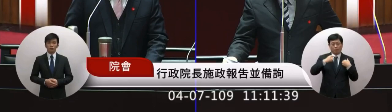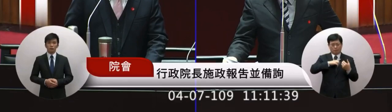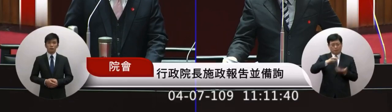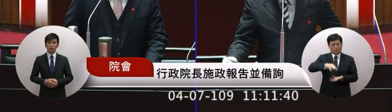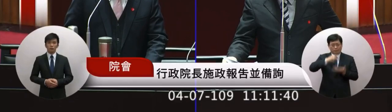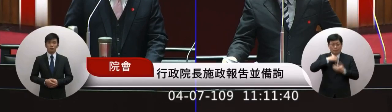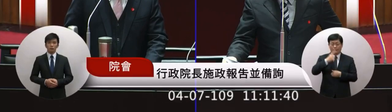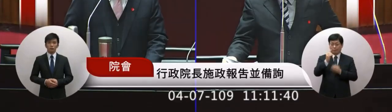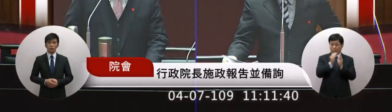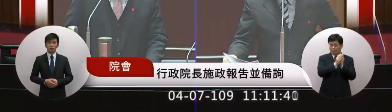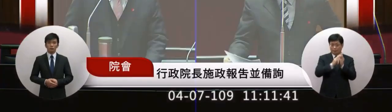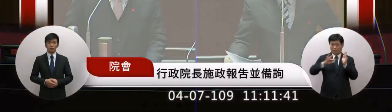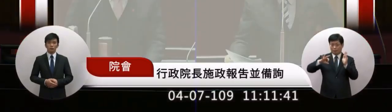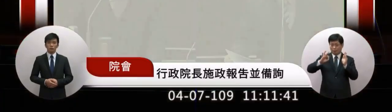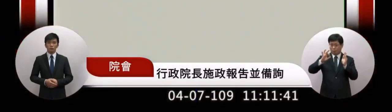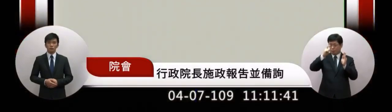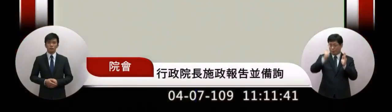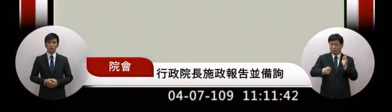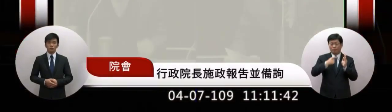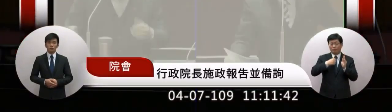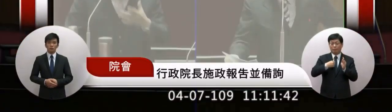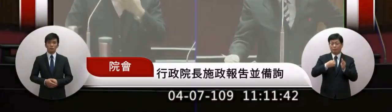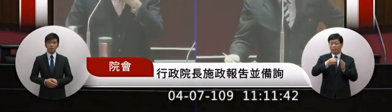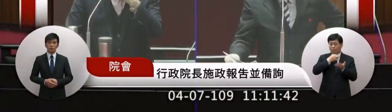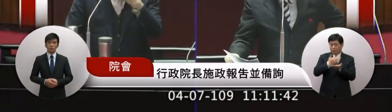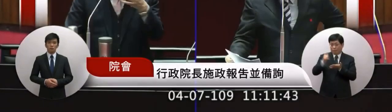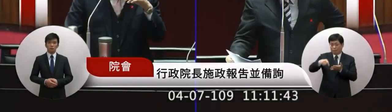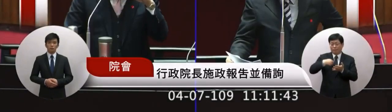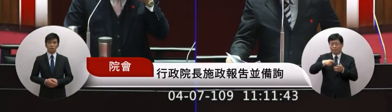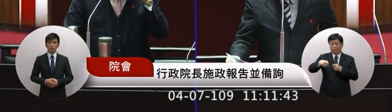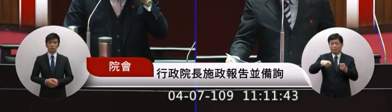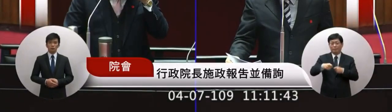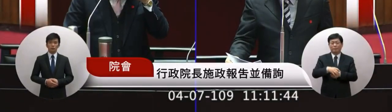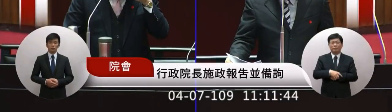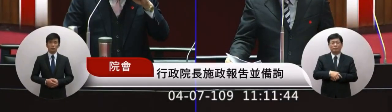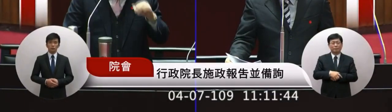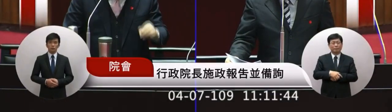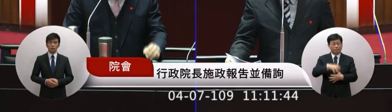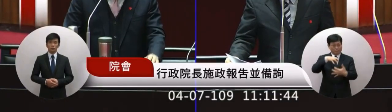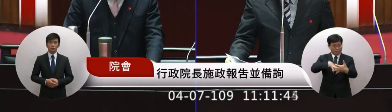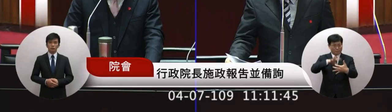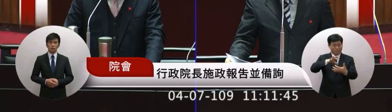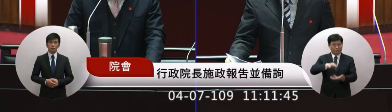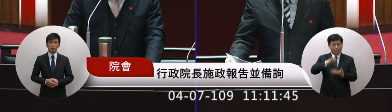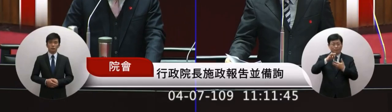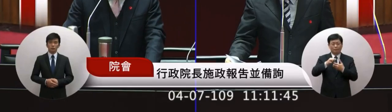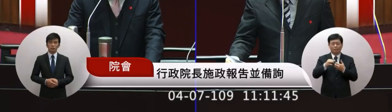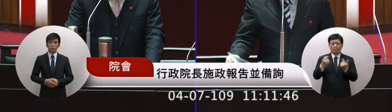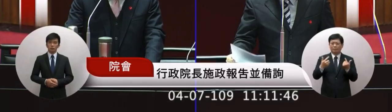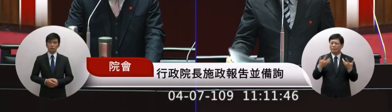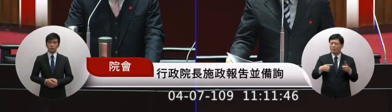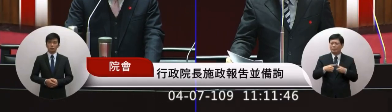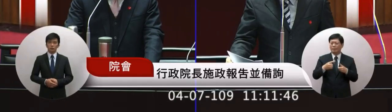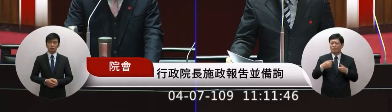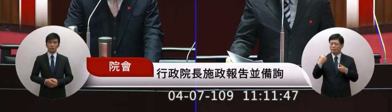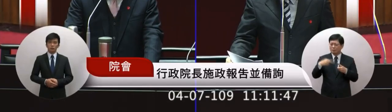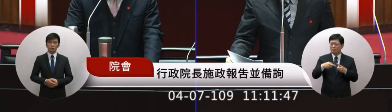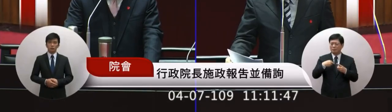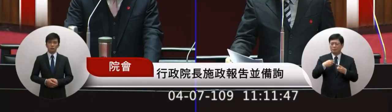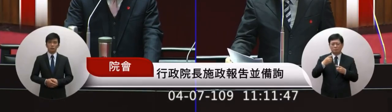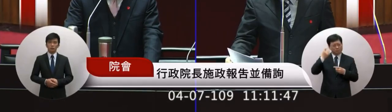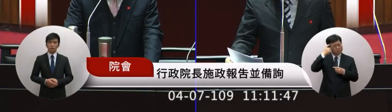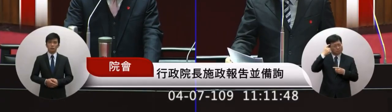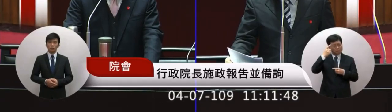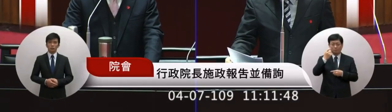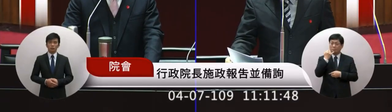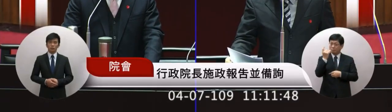个1兆哈500亿的一个纾困的一个方案。那在纾困方案当中的时候，我其实有很多人其实也提到了，就是说有